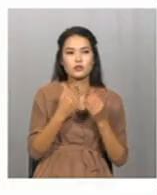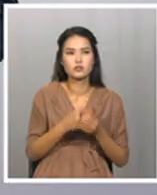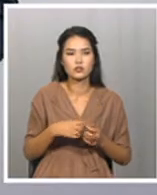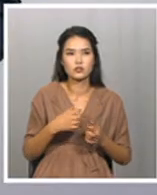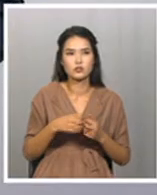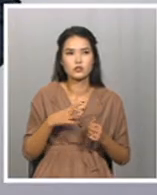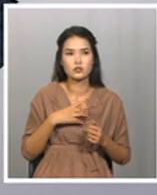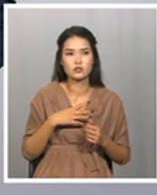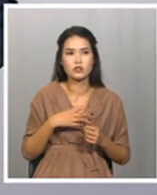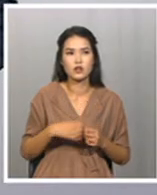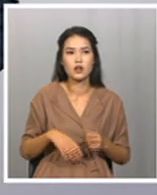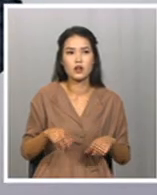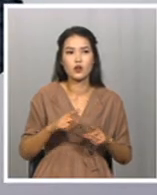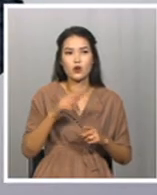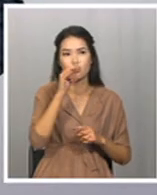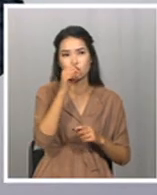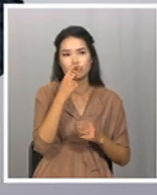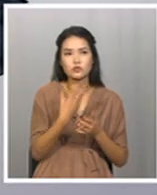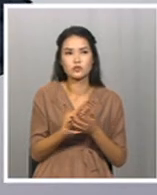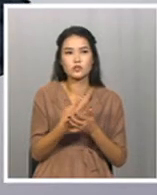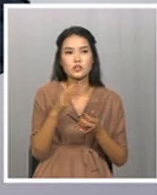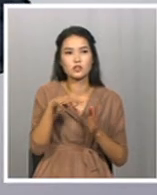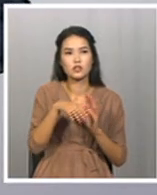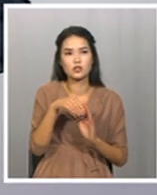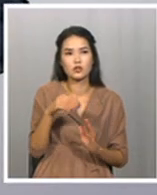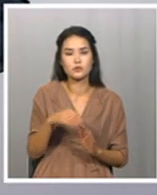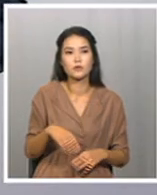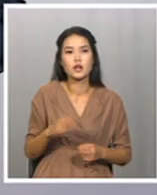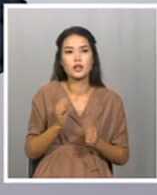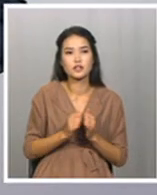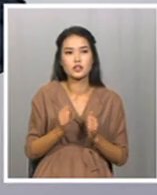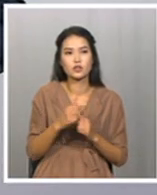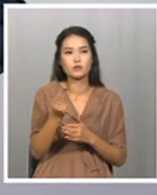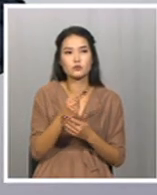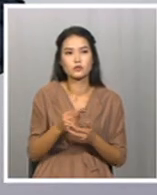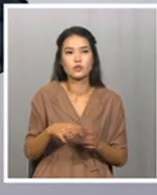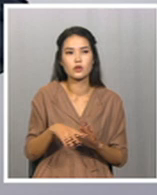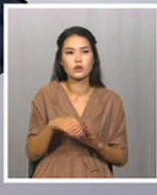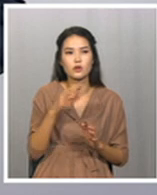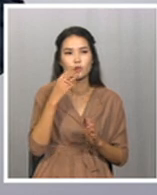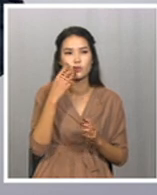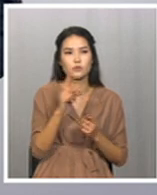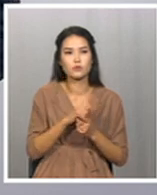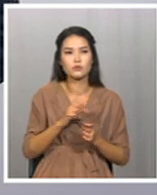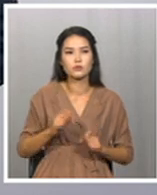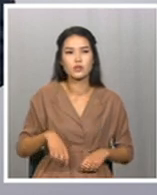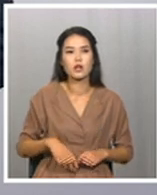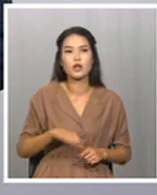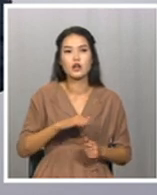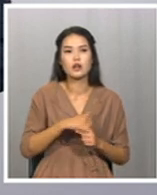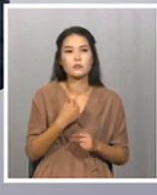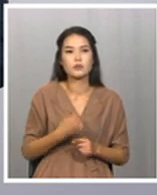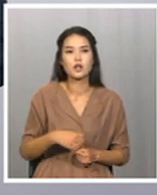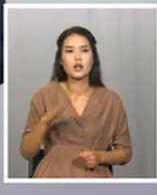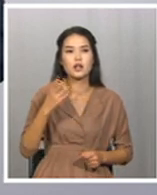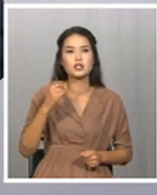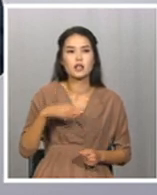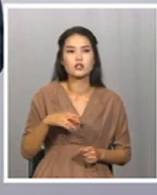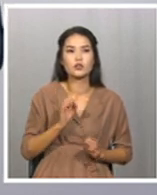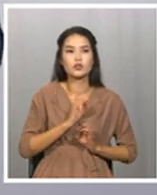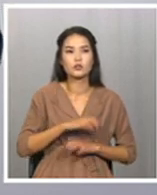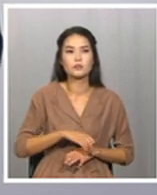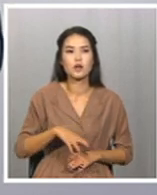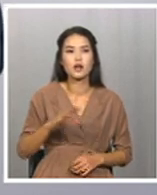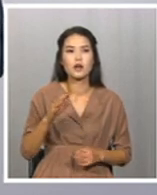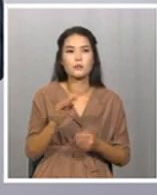оңтайландырылған. Үлгіні, яғни шаблонды таңдай отырып, біз оның суретінде өзгертуімізге мүмкіндік аламыз. Бастысы сайттың